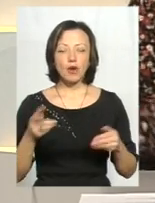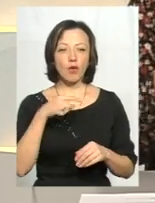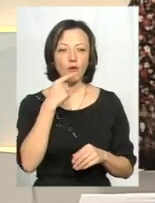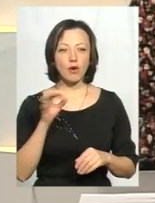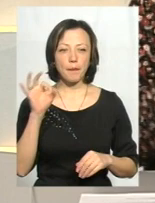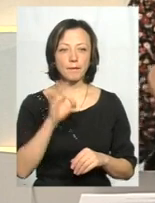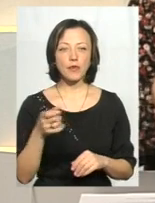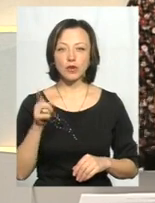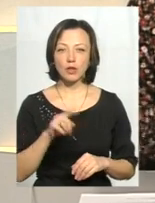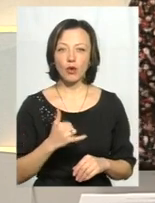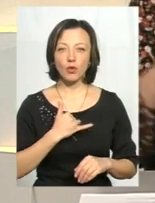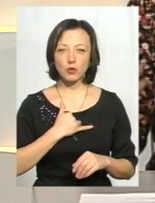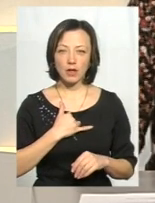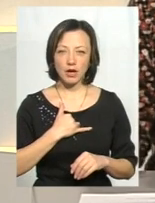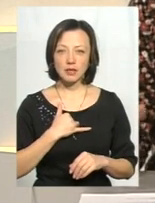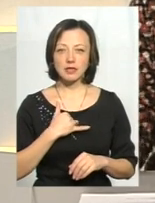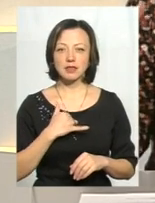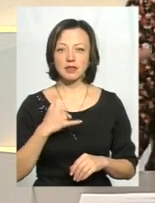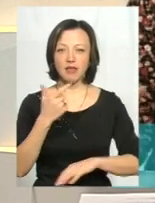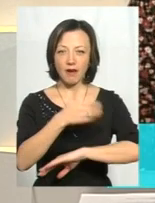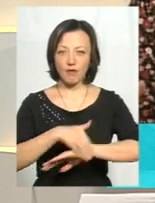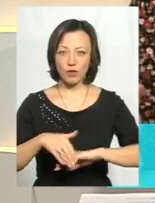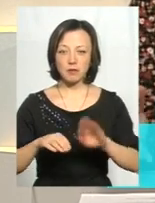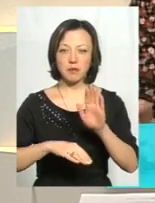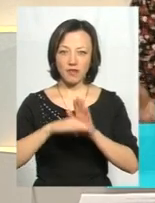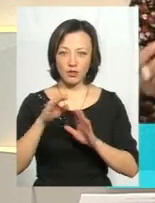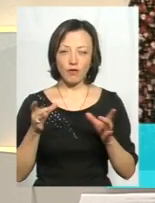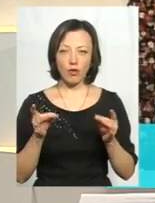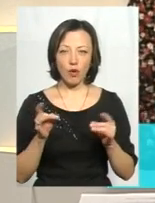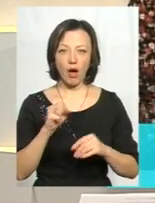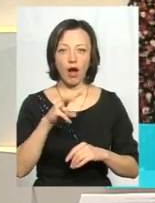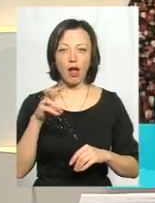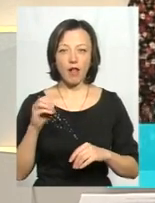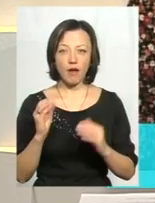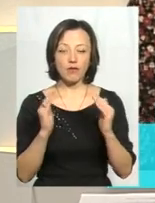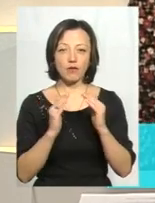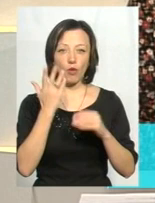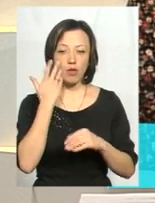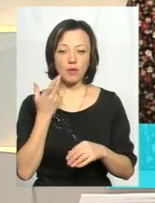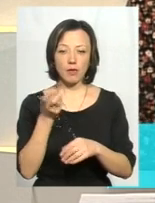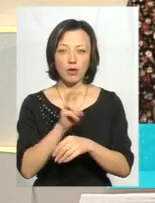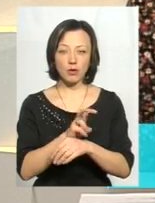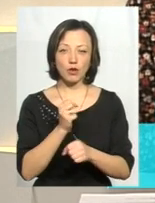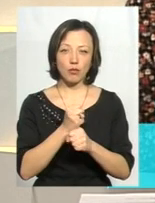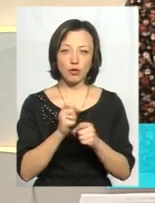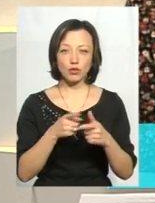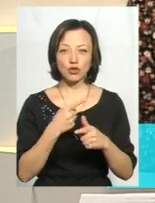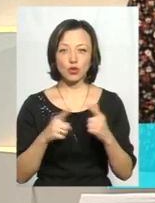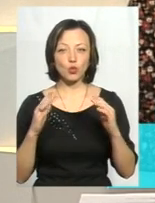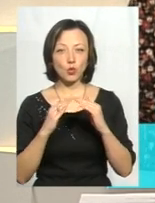що в нас за вікном зараз підвищена вологість, так, так. Але коли ми приходимо на роботу чи